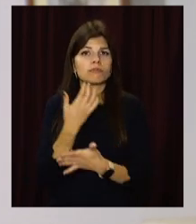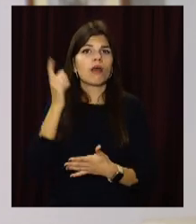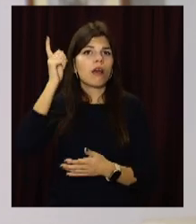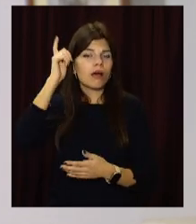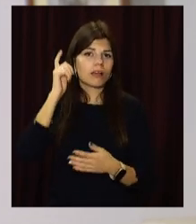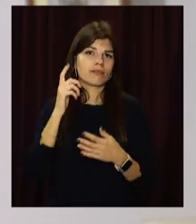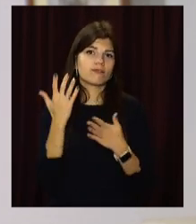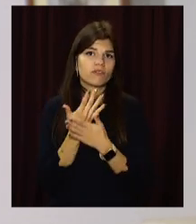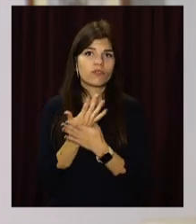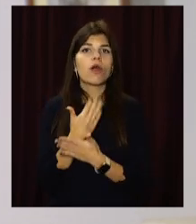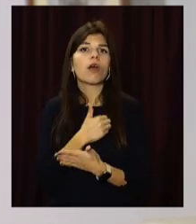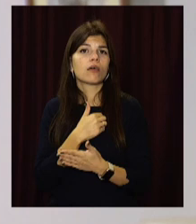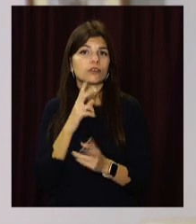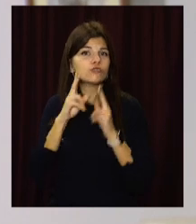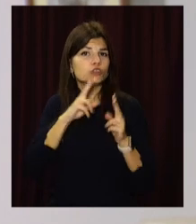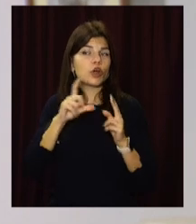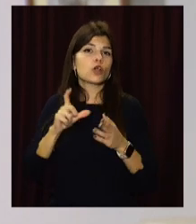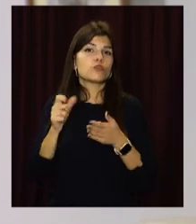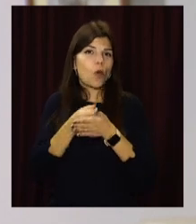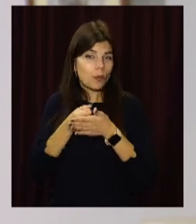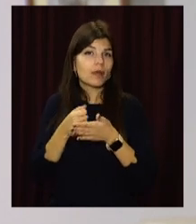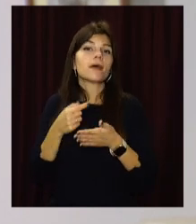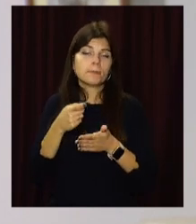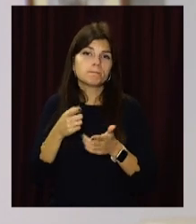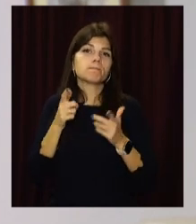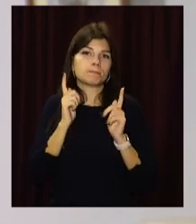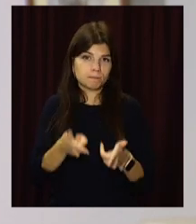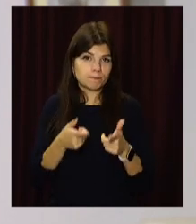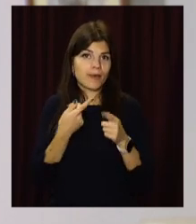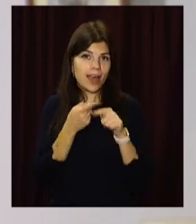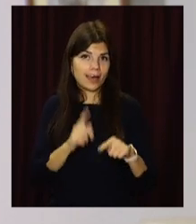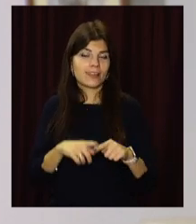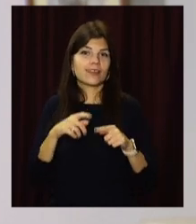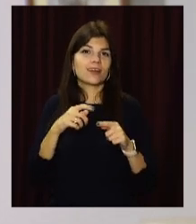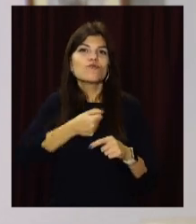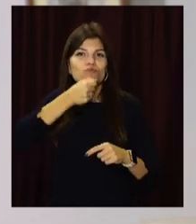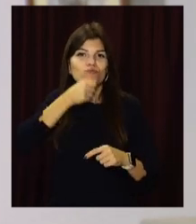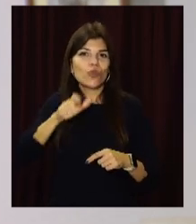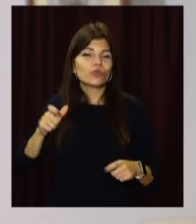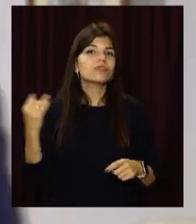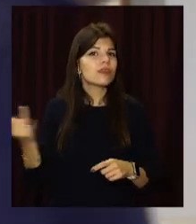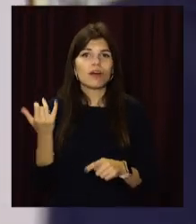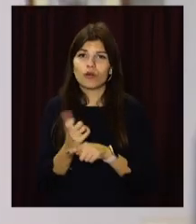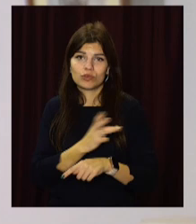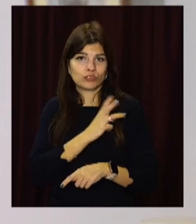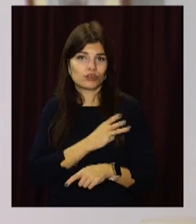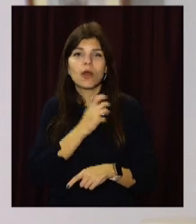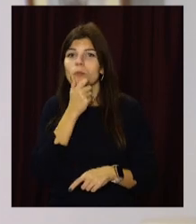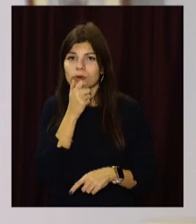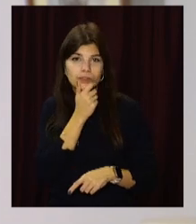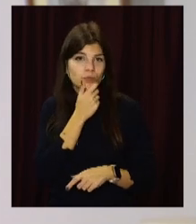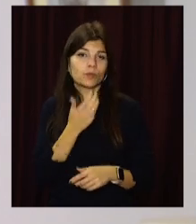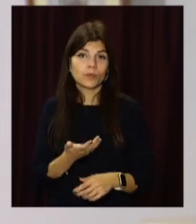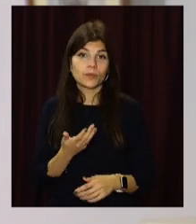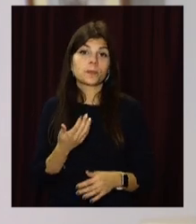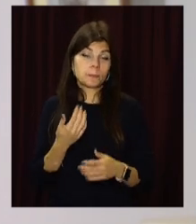ретро-стрічок, щоб саме учасникам нашого проєкту цієї вікової категорії було цікаво за переглядом